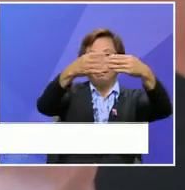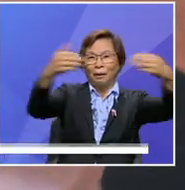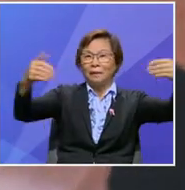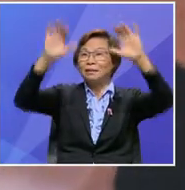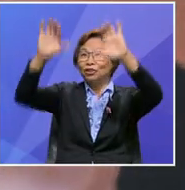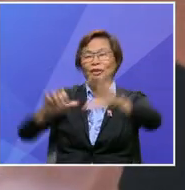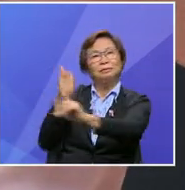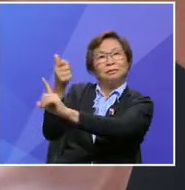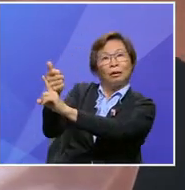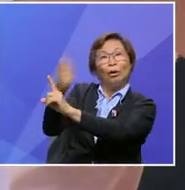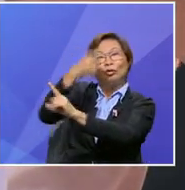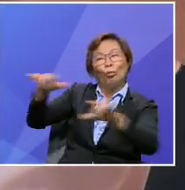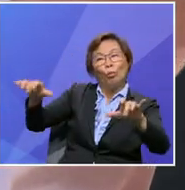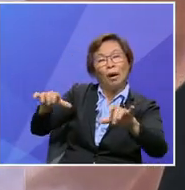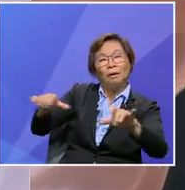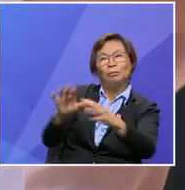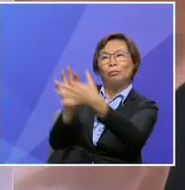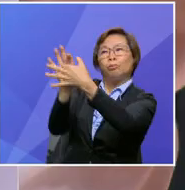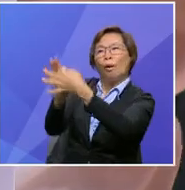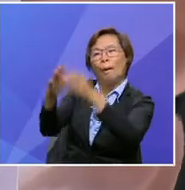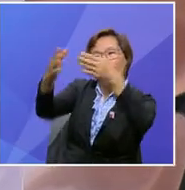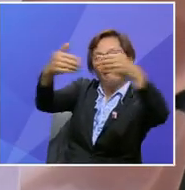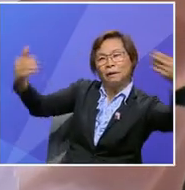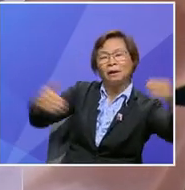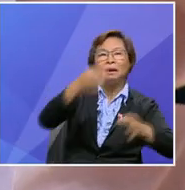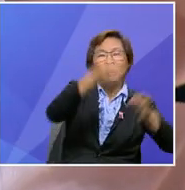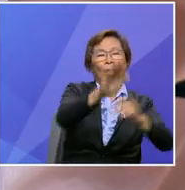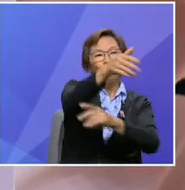jalur Gemilang dan alat-alat kebesaran di Raja